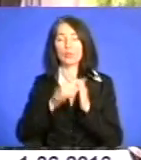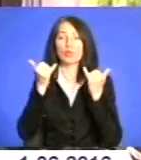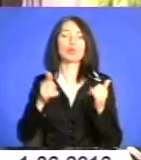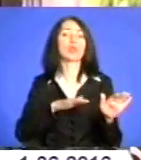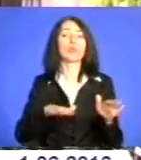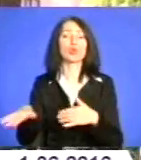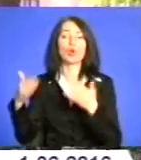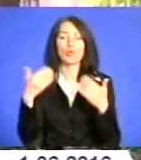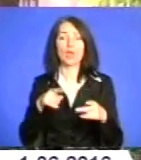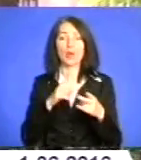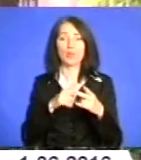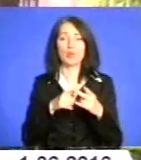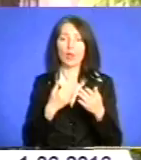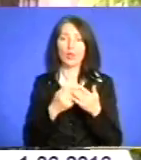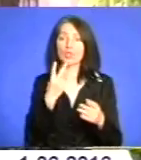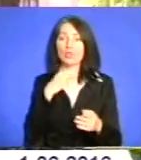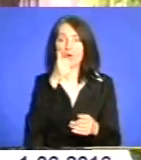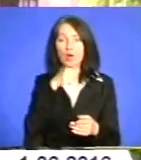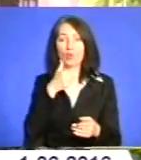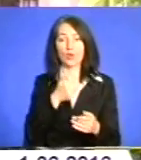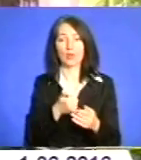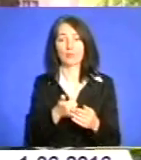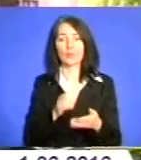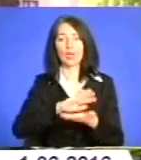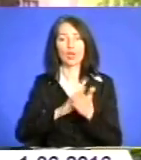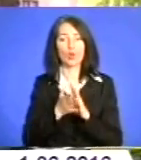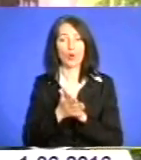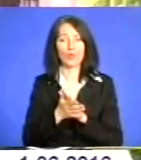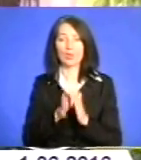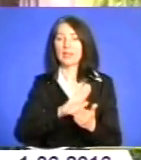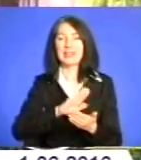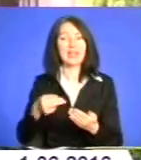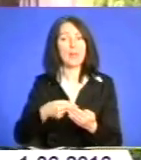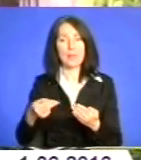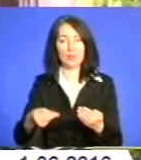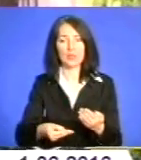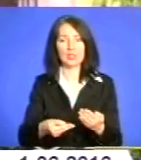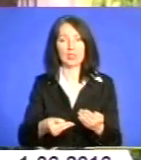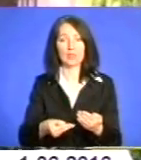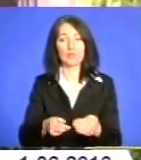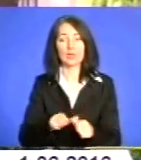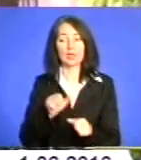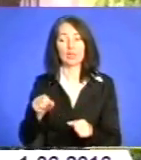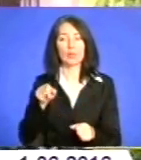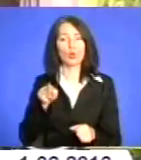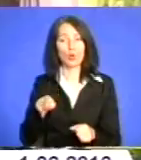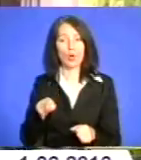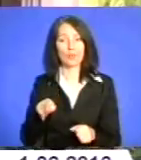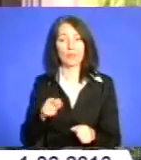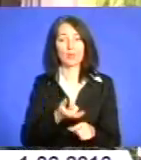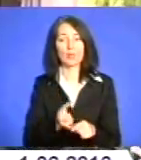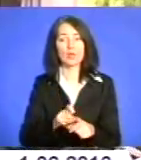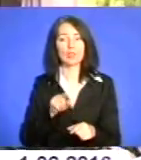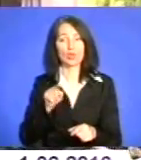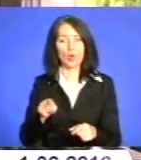вже півтора, майже 2 роки. Договір не підписаний. Крім того, більше